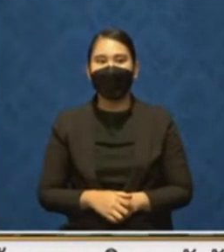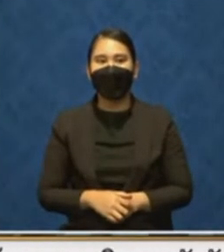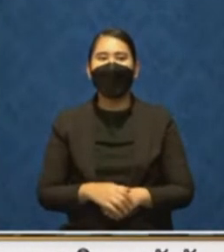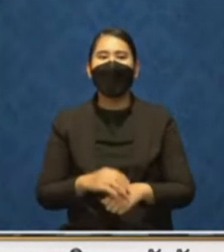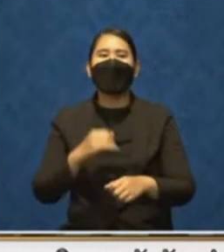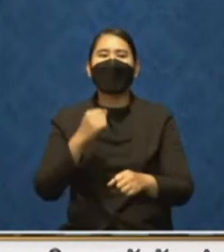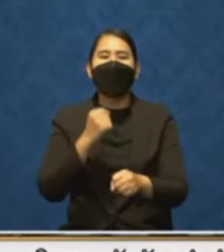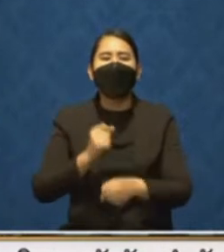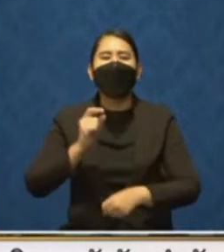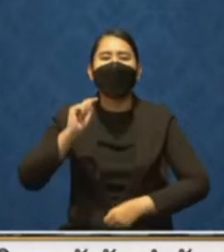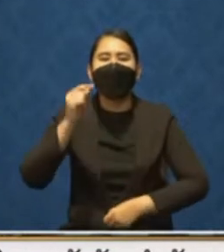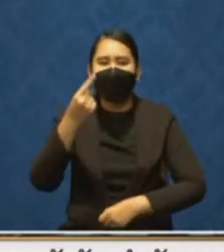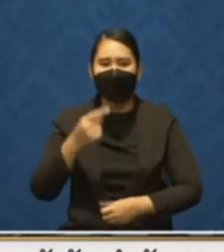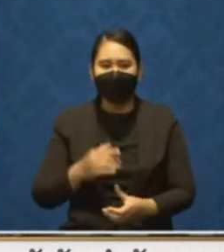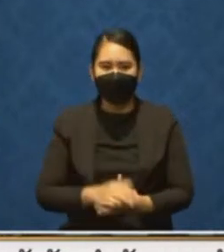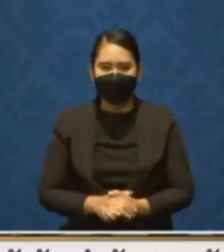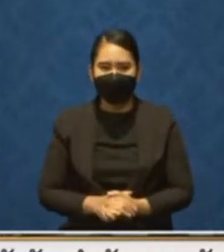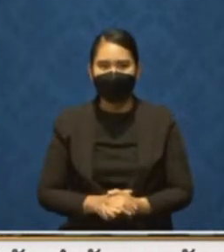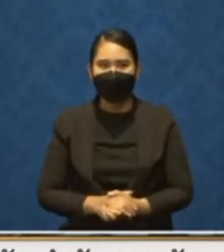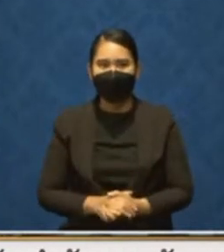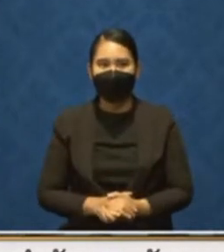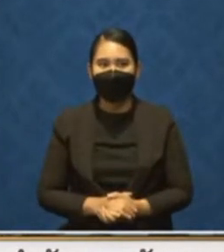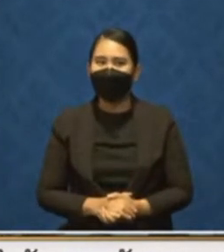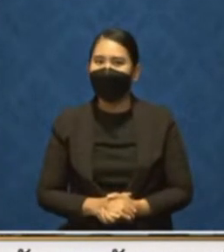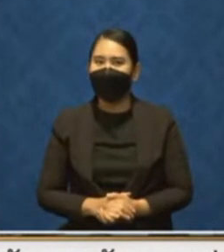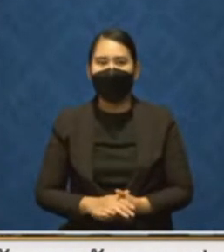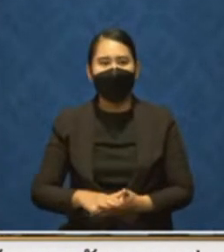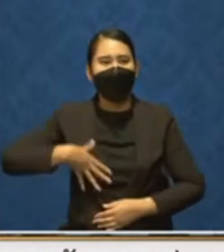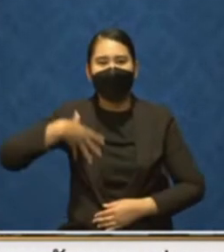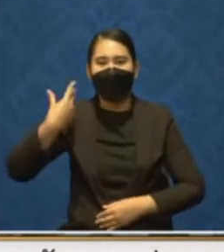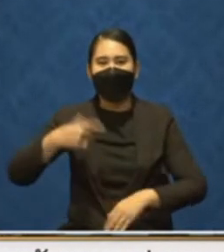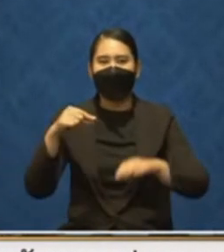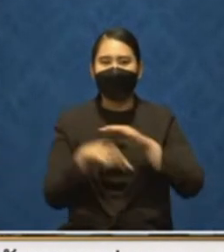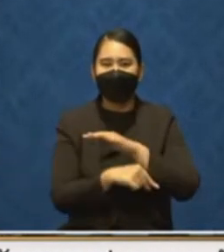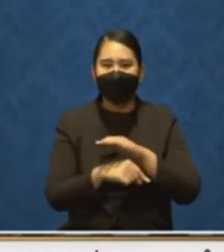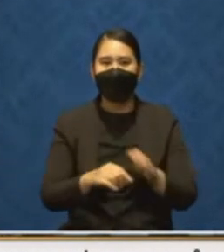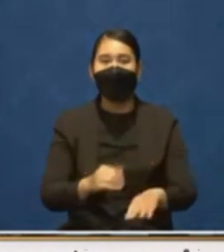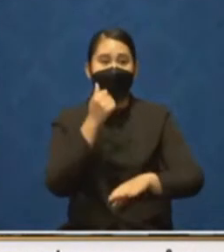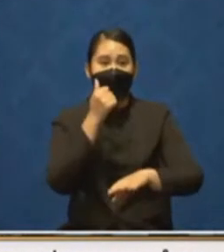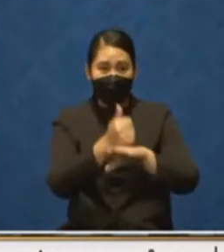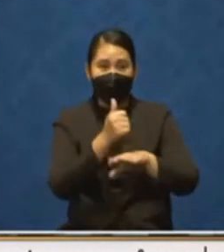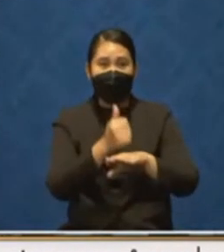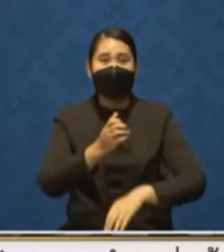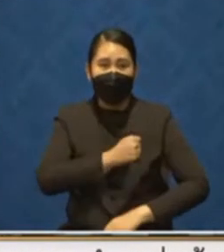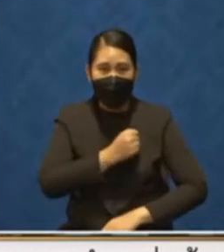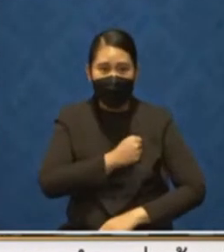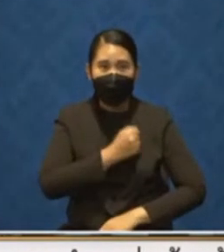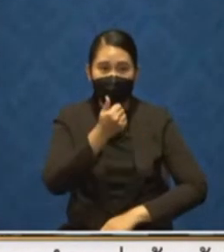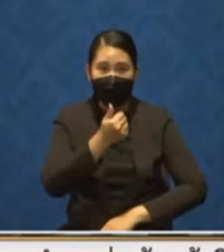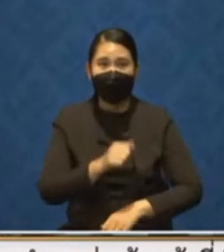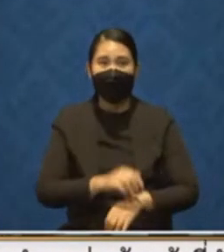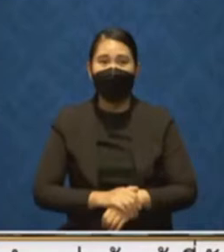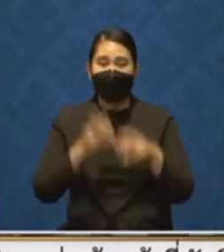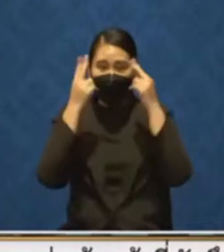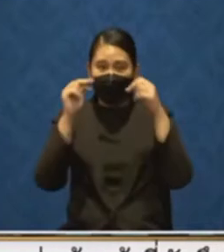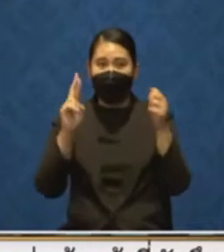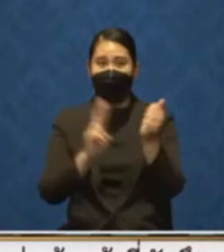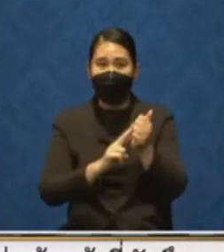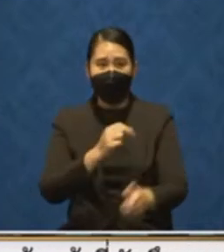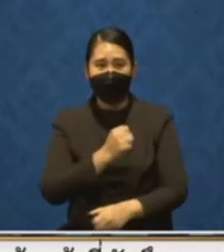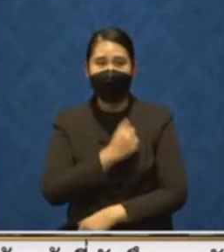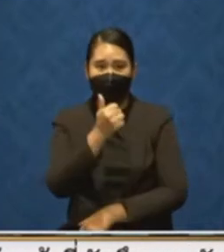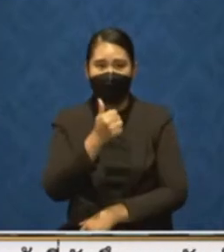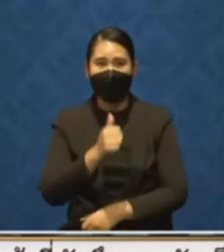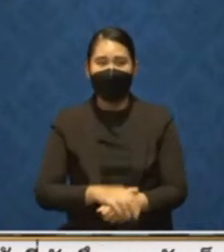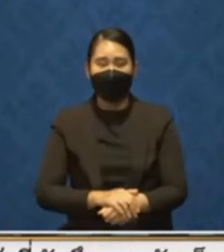ทำไมเหมือนเดิมเพิ่มเติมคือฉ้อฉลมากขึ้นและทำมันจะดี Topไหวเหรอครับท่านพลเอกประวิทย์ไหวล่ะครับไอ้เล็กๆอย่างนี้ยังเอา